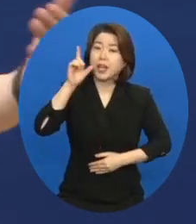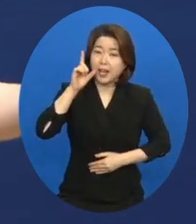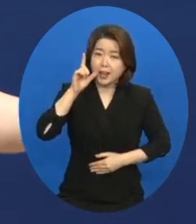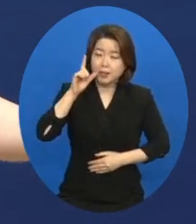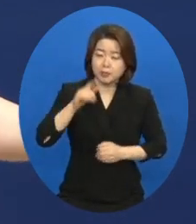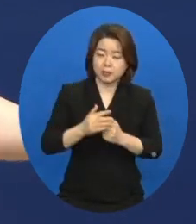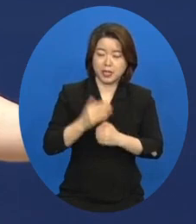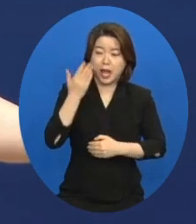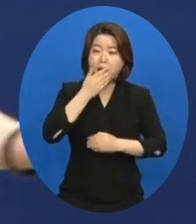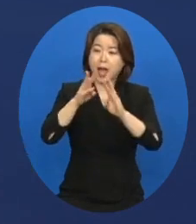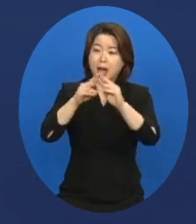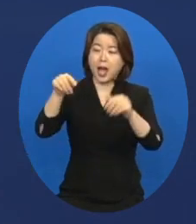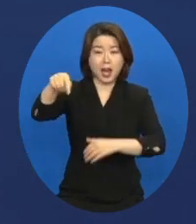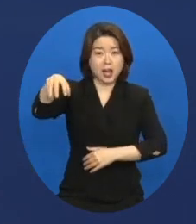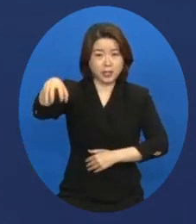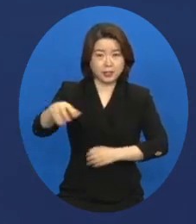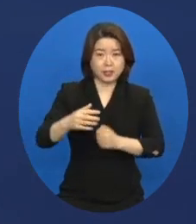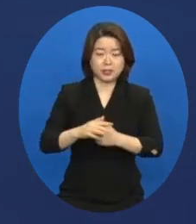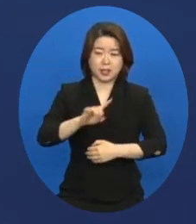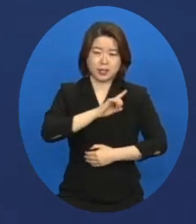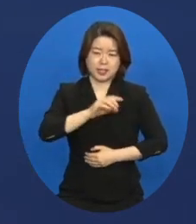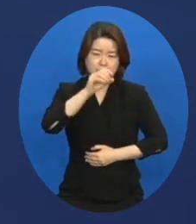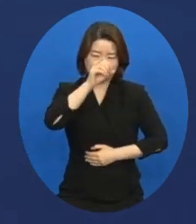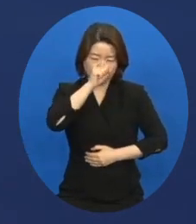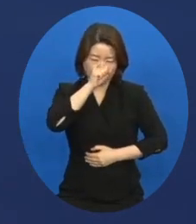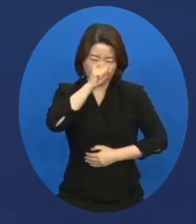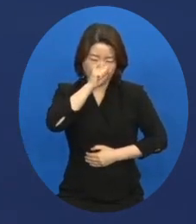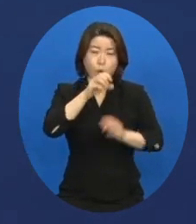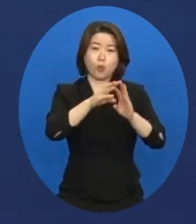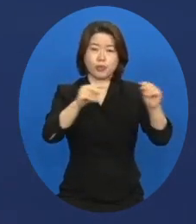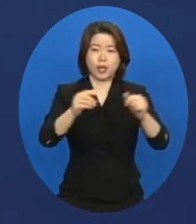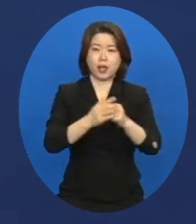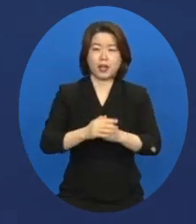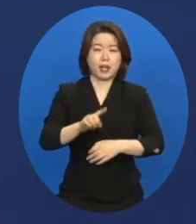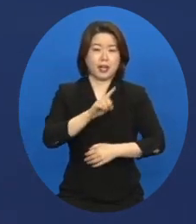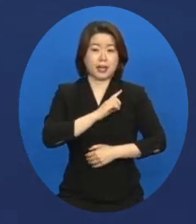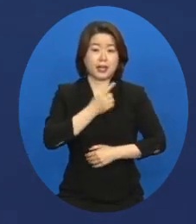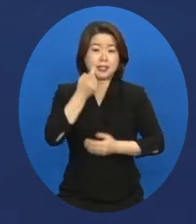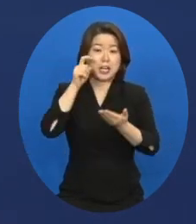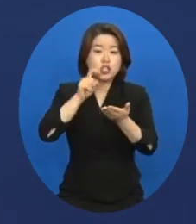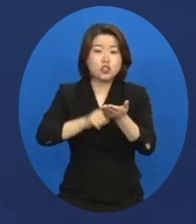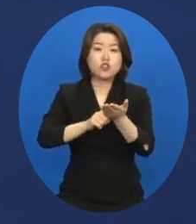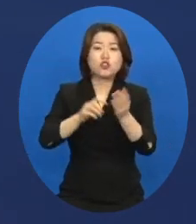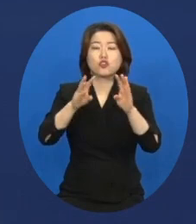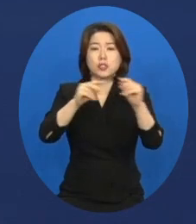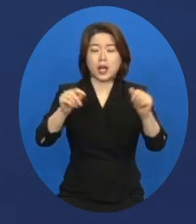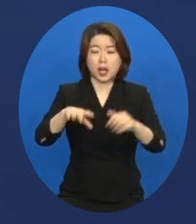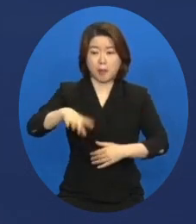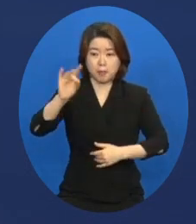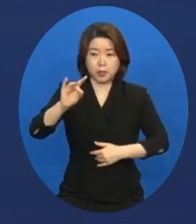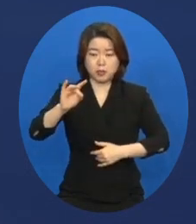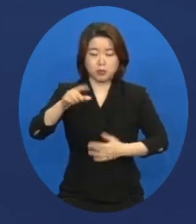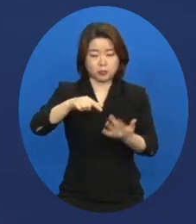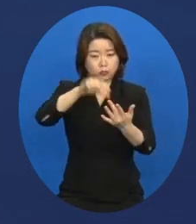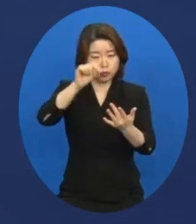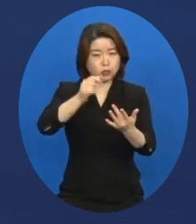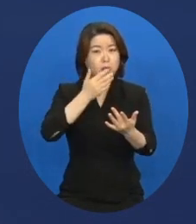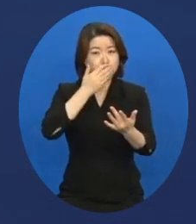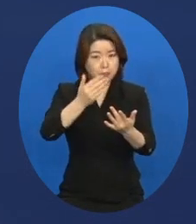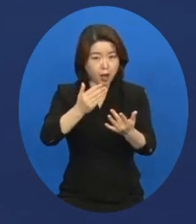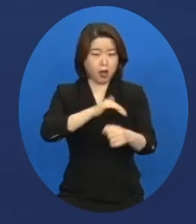가나안 땅에서 가장 좋은 땅, 가장 정복하기 쉬운 땅을 먼저 선택할 수